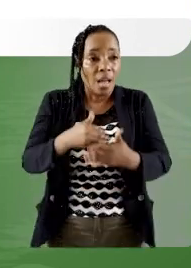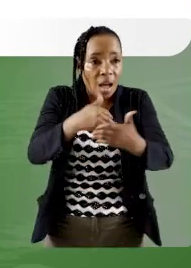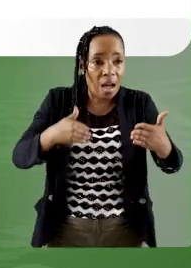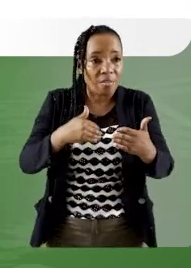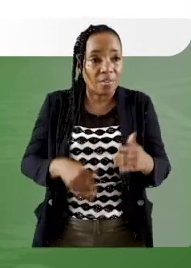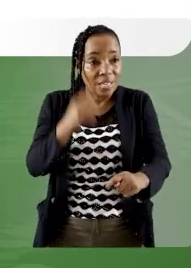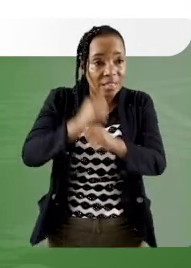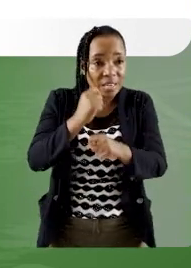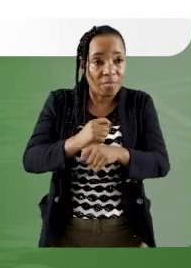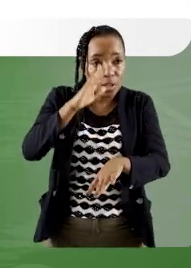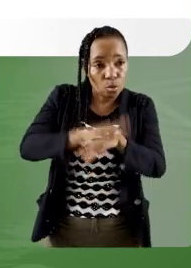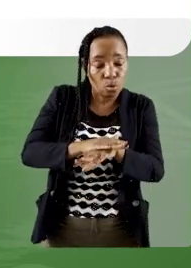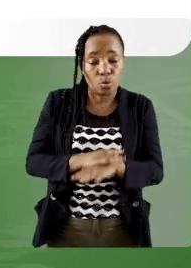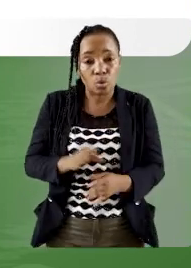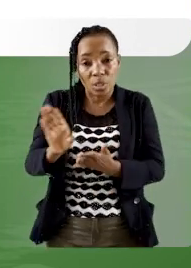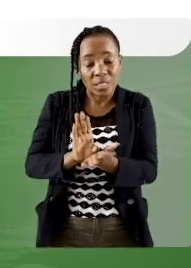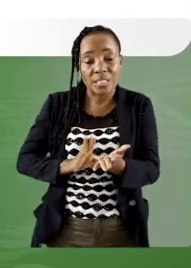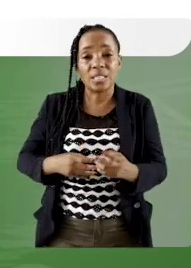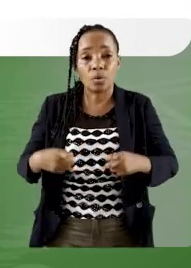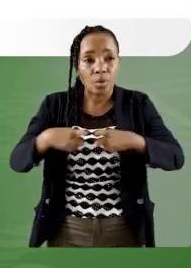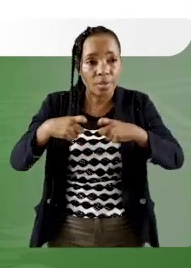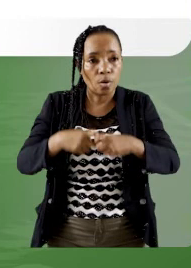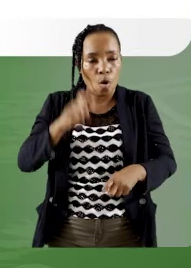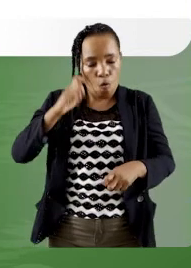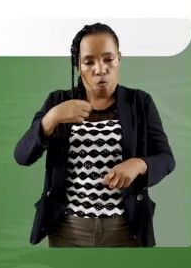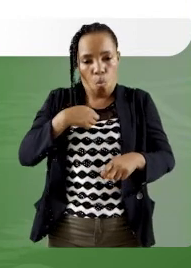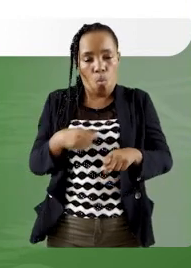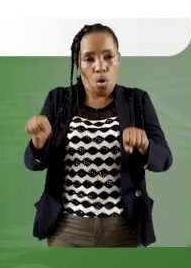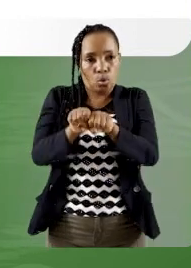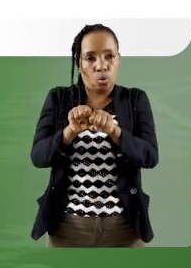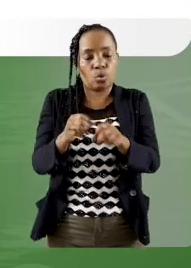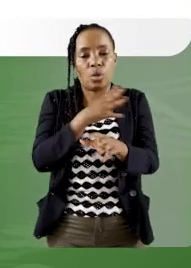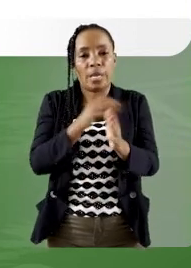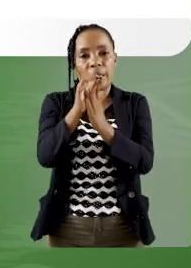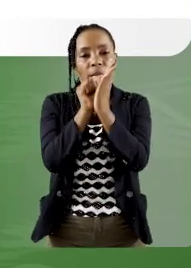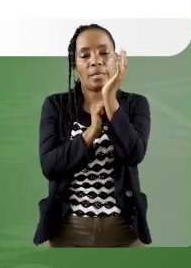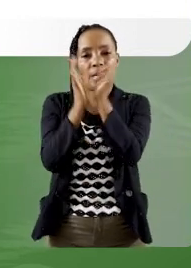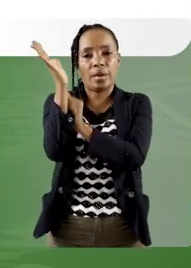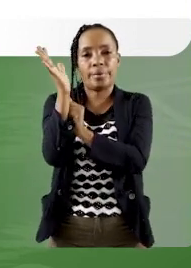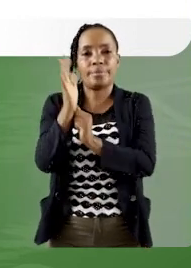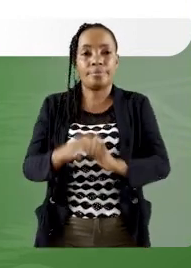travaux sur le circuit, je dois porter des chaussures et des gants.